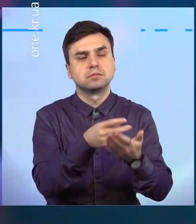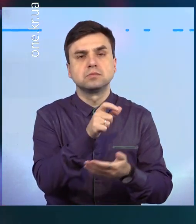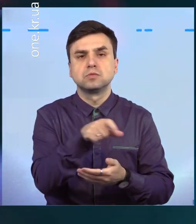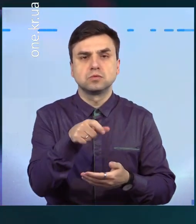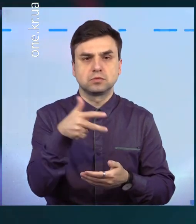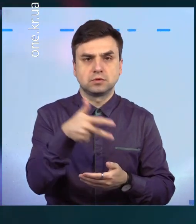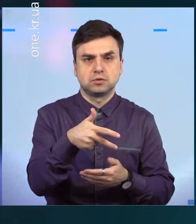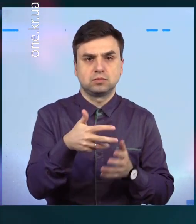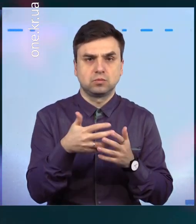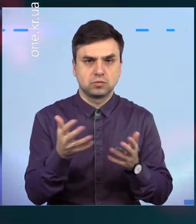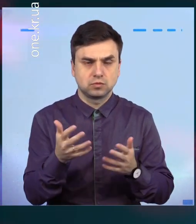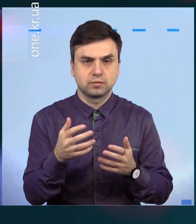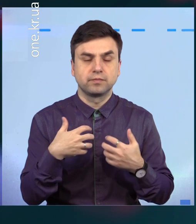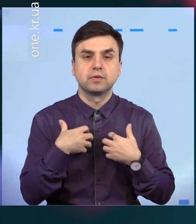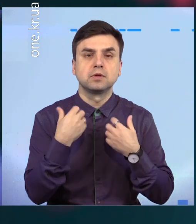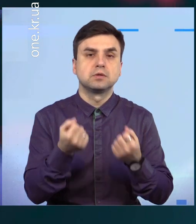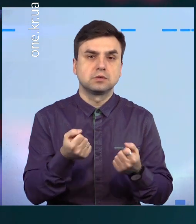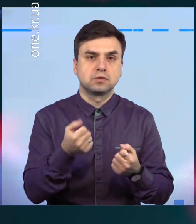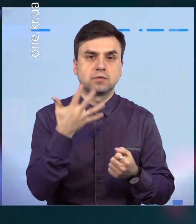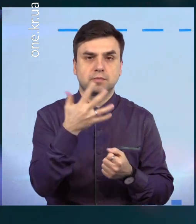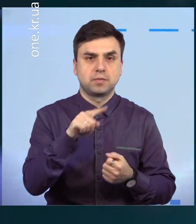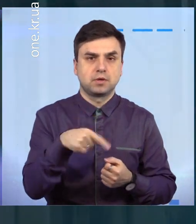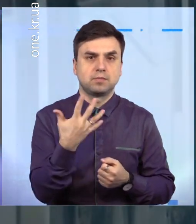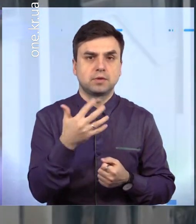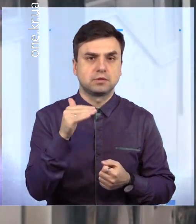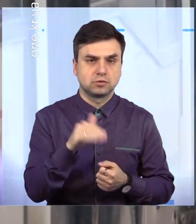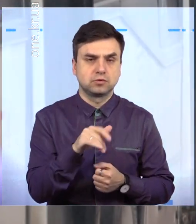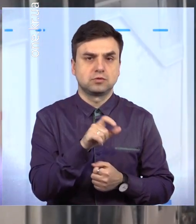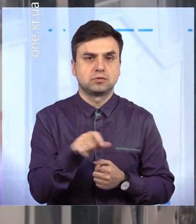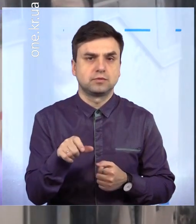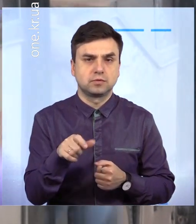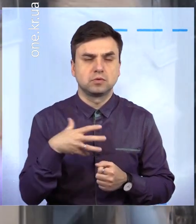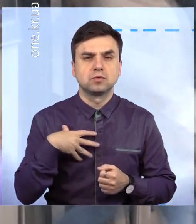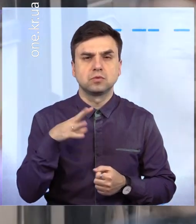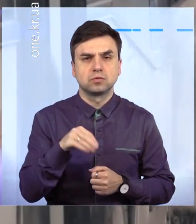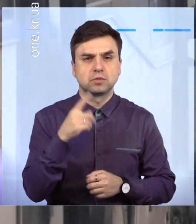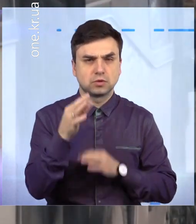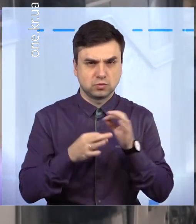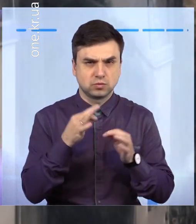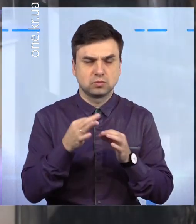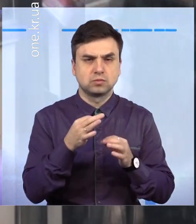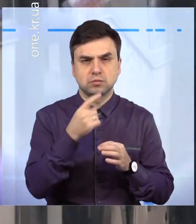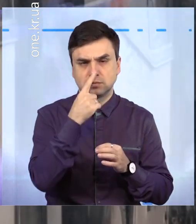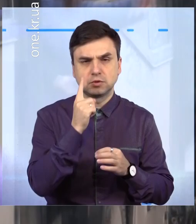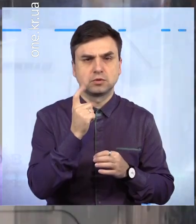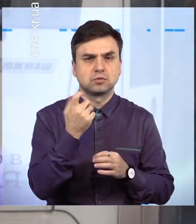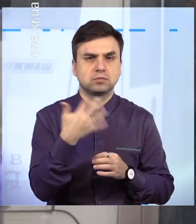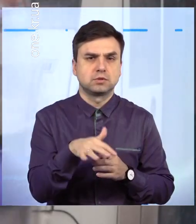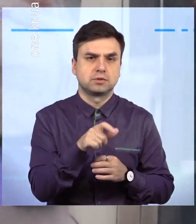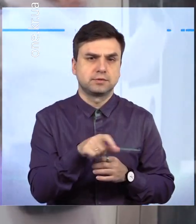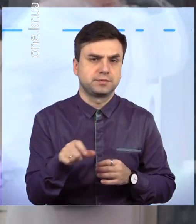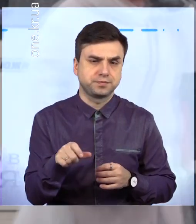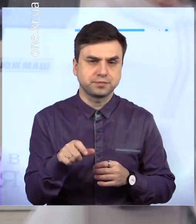3 000 українців. При цьому цілковито одужали 5,5 тисяч пацієнтів. А померли від недуги за добу майже 1,5 сотні людей.